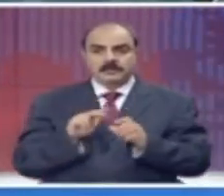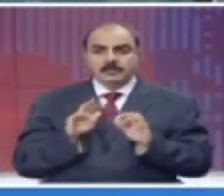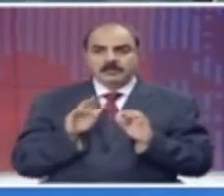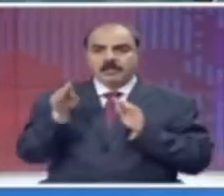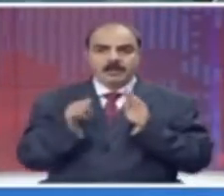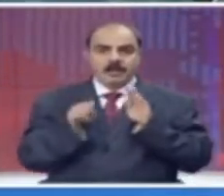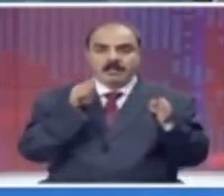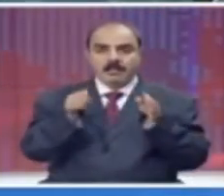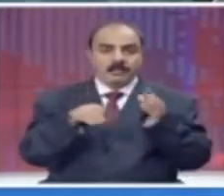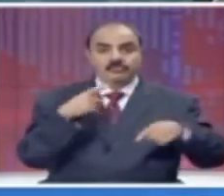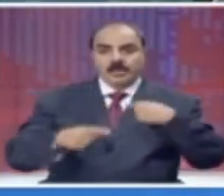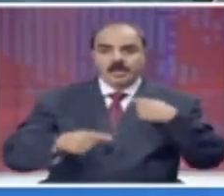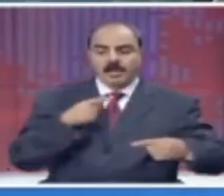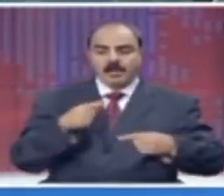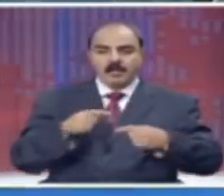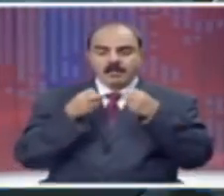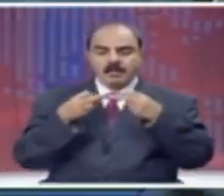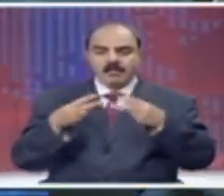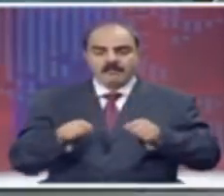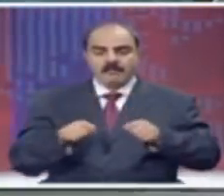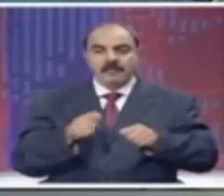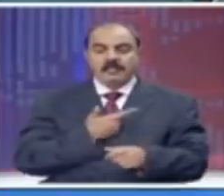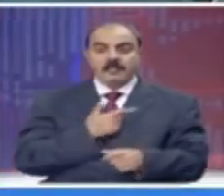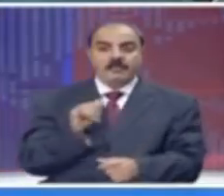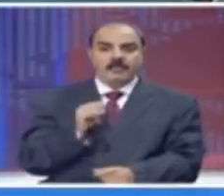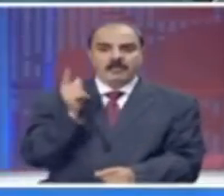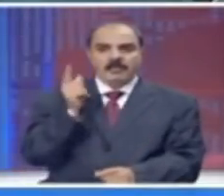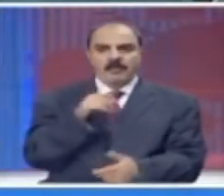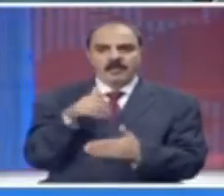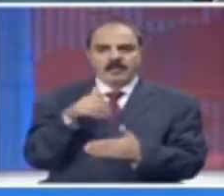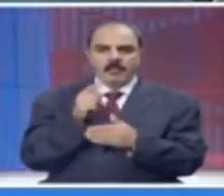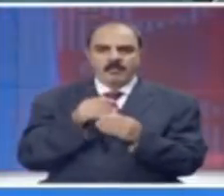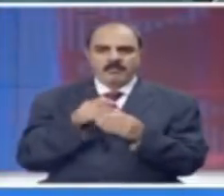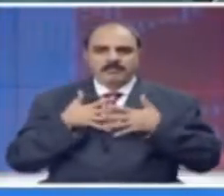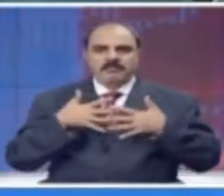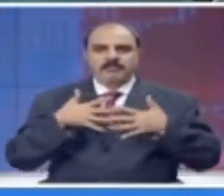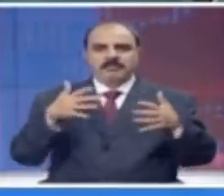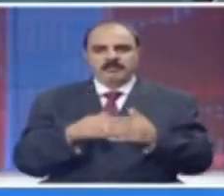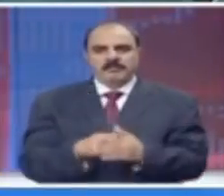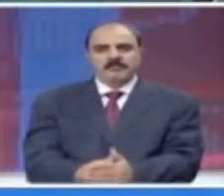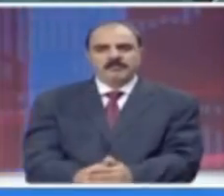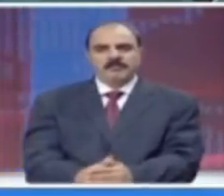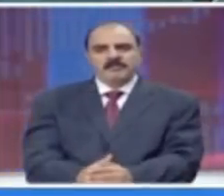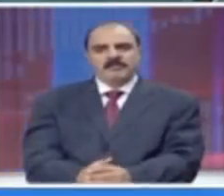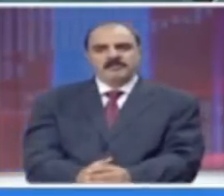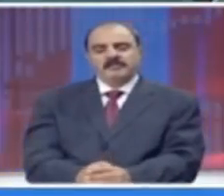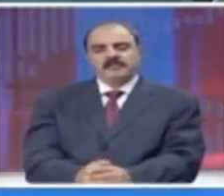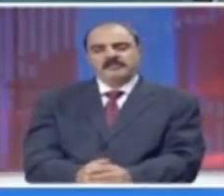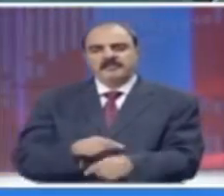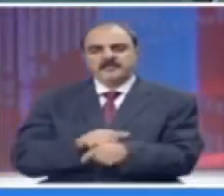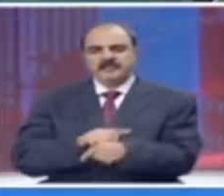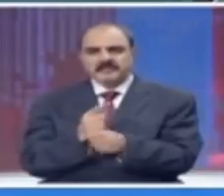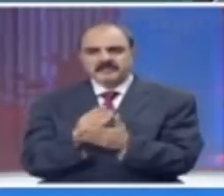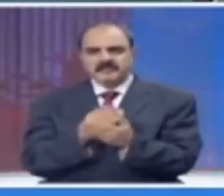يختتمان حملتهما الانتخابية اليوم قبل الثلاثاء الكبير والاقتراع الكبير في هذا اليوم. هذه